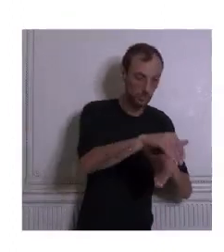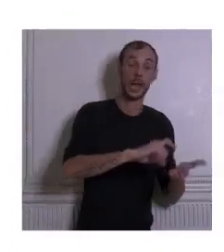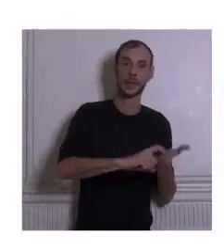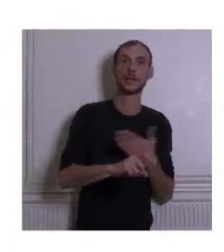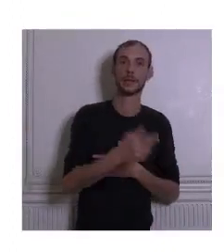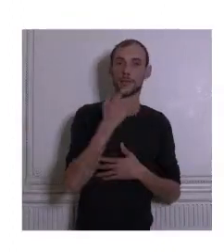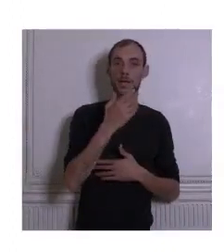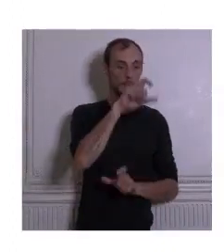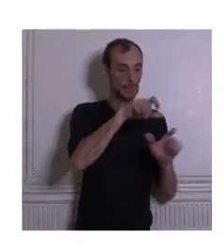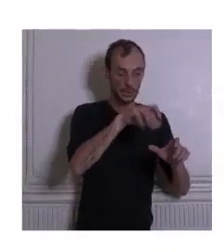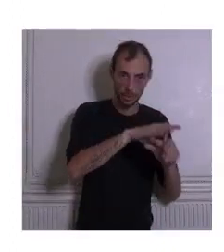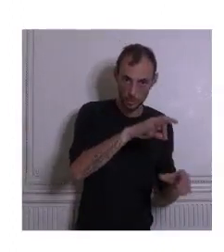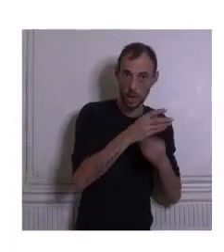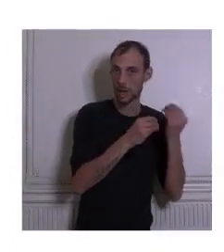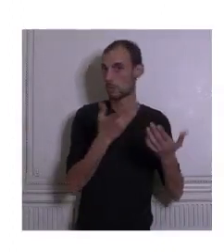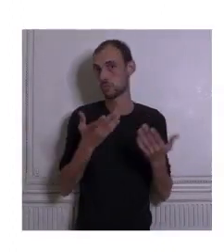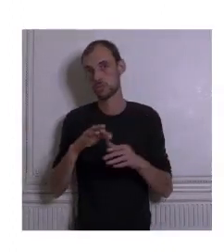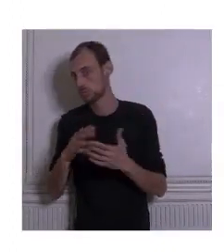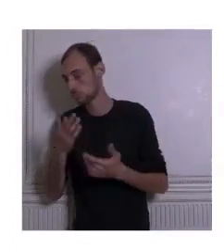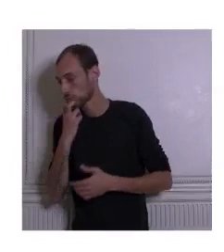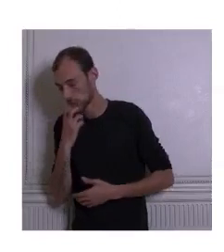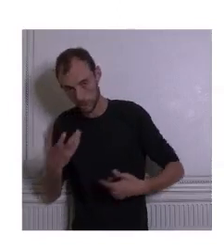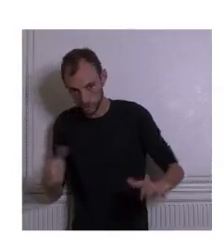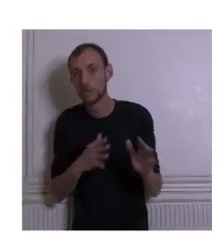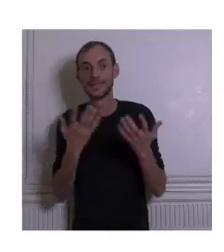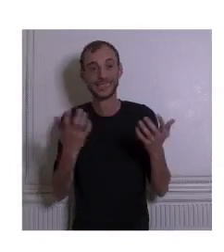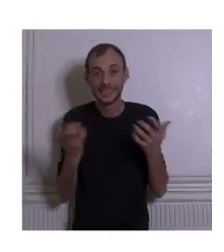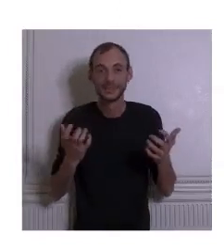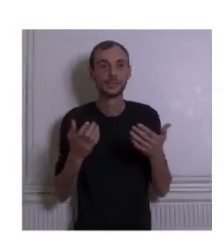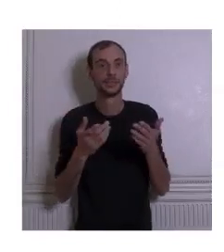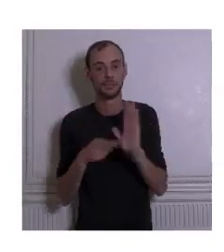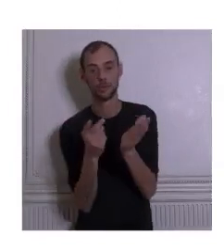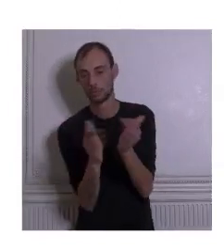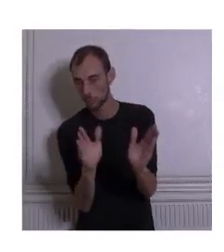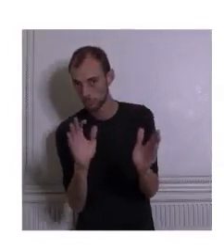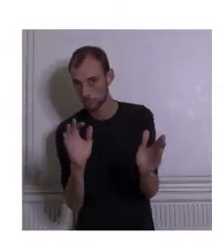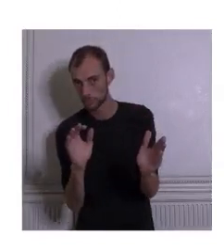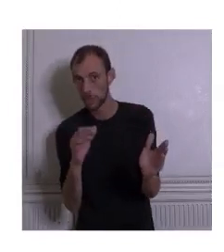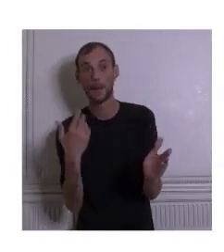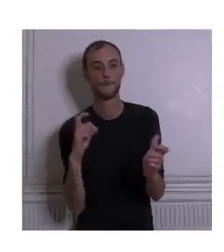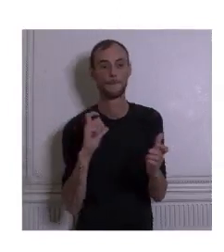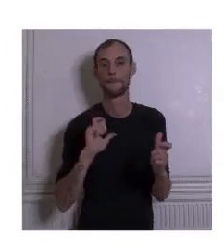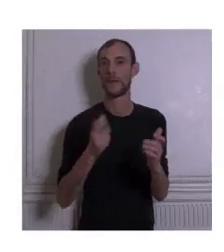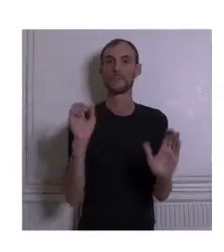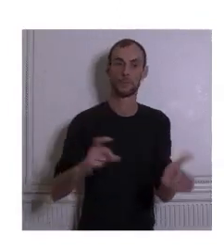c'est faux. C'est juste que le président de la région, je le sais, j'y étais, avait